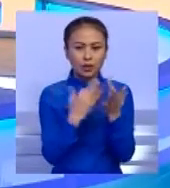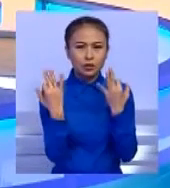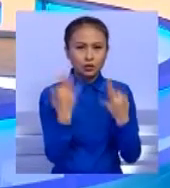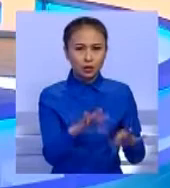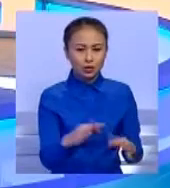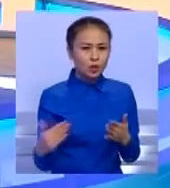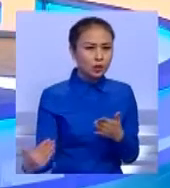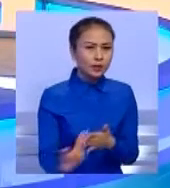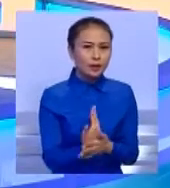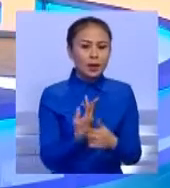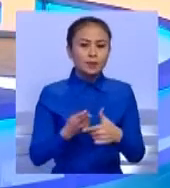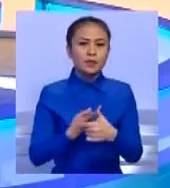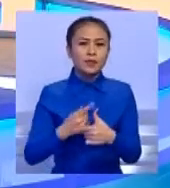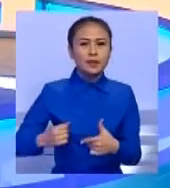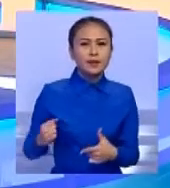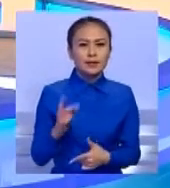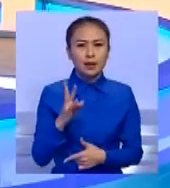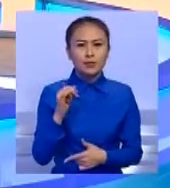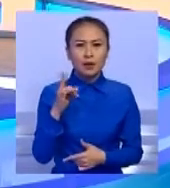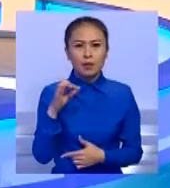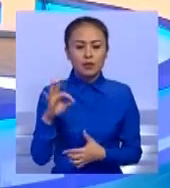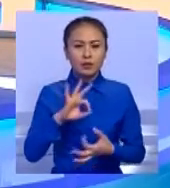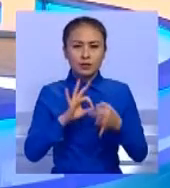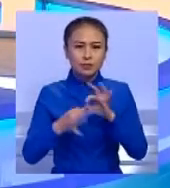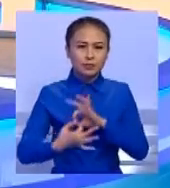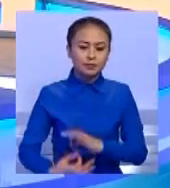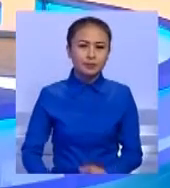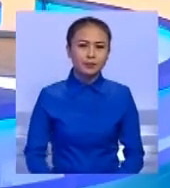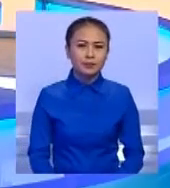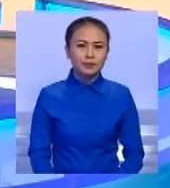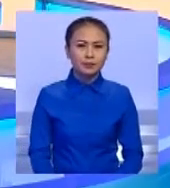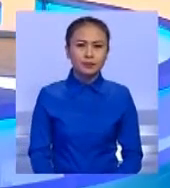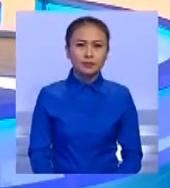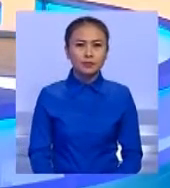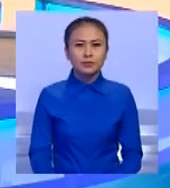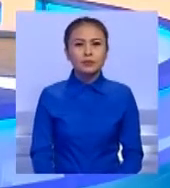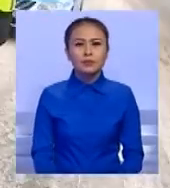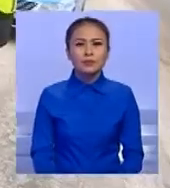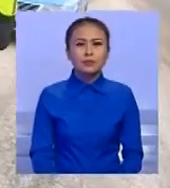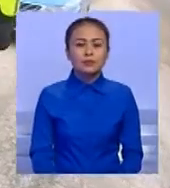рұқсат. Жаңашылдықтардың әріптесім Назерке Әбдірахманқызы рет-ретімен баяндасын.